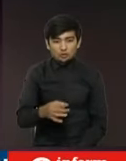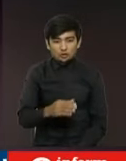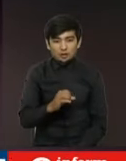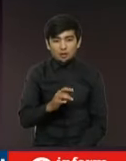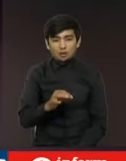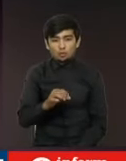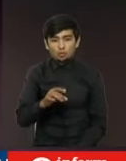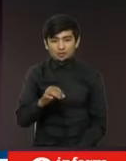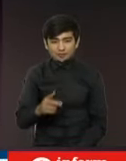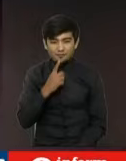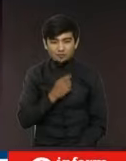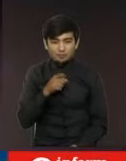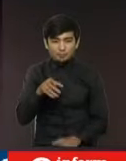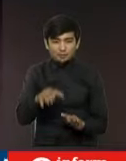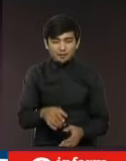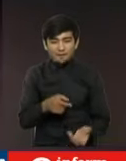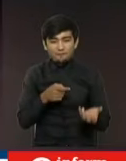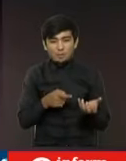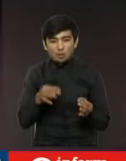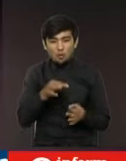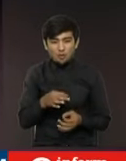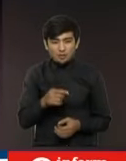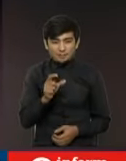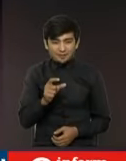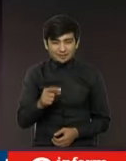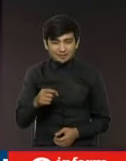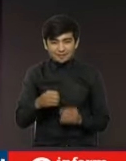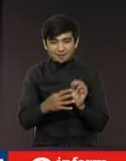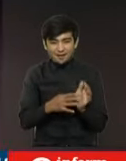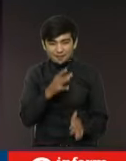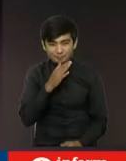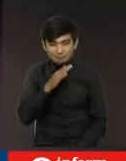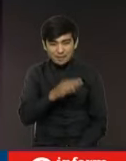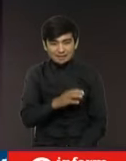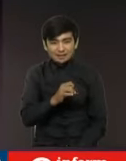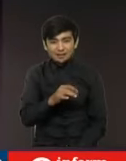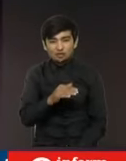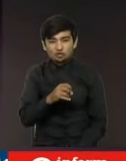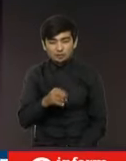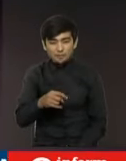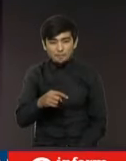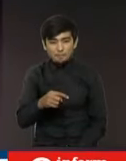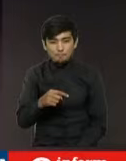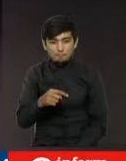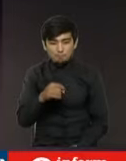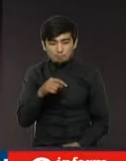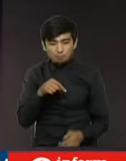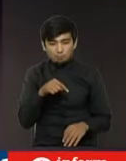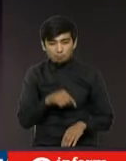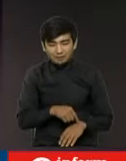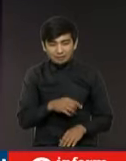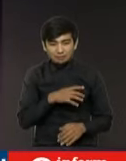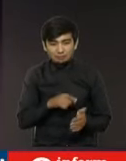болған. Автоматтың оғы 19 жастағы кіші сержанттың білегін тесіп өткен екен. Қазір ол Ескелді